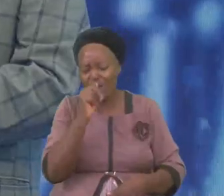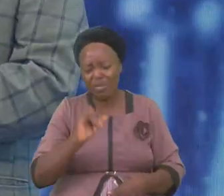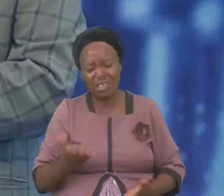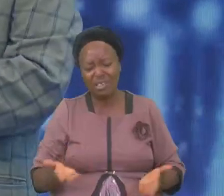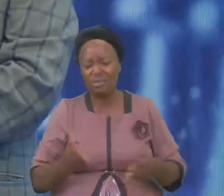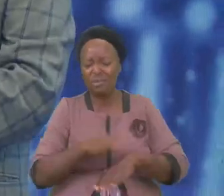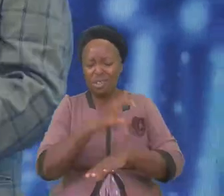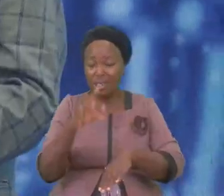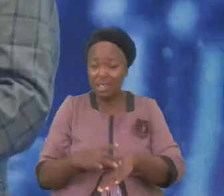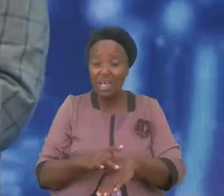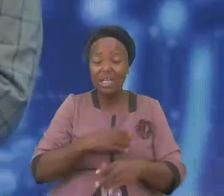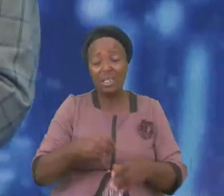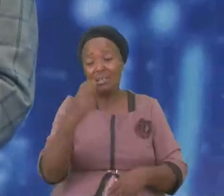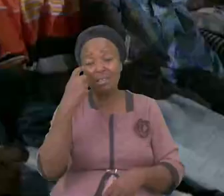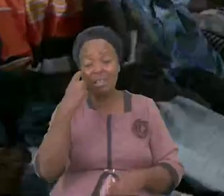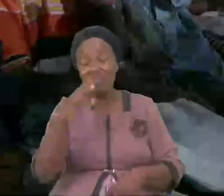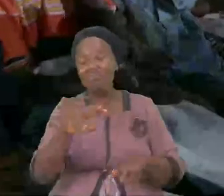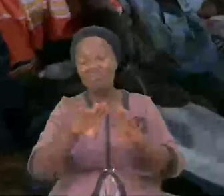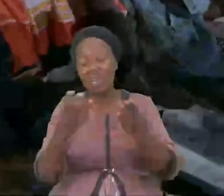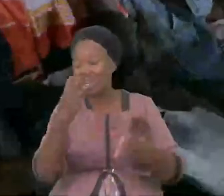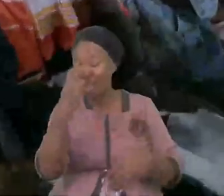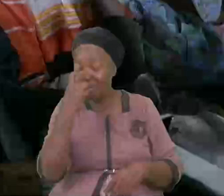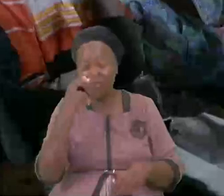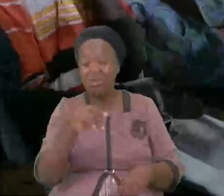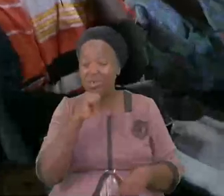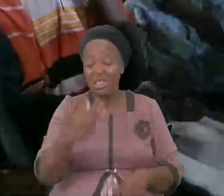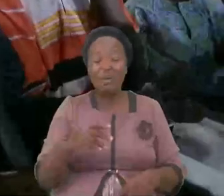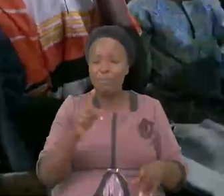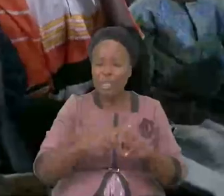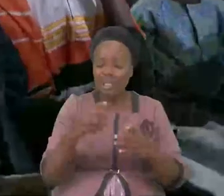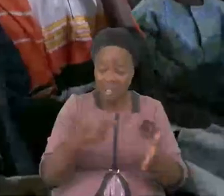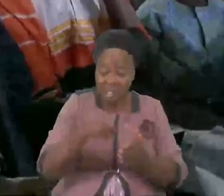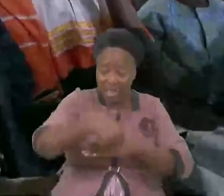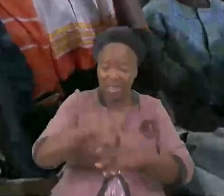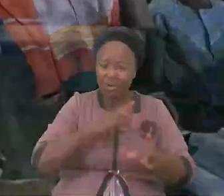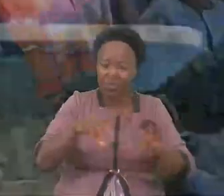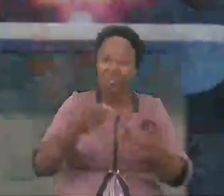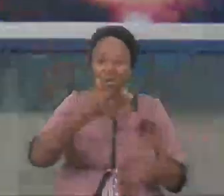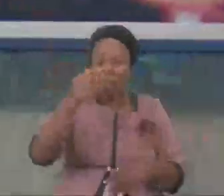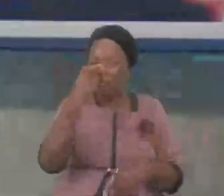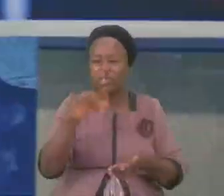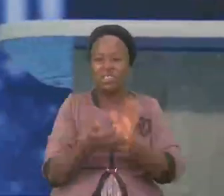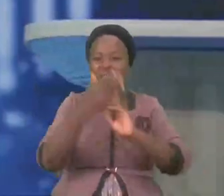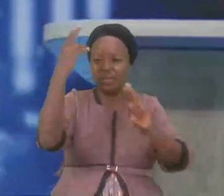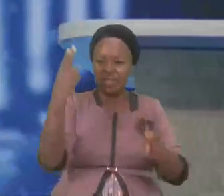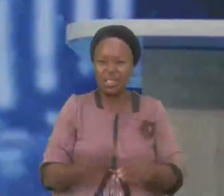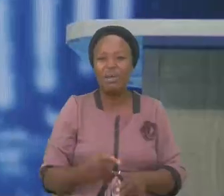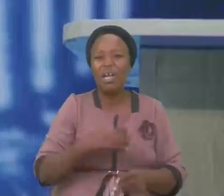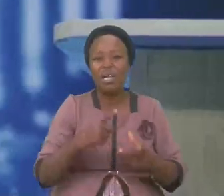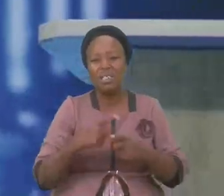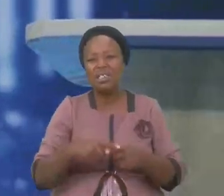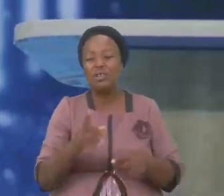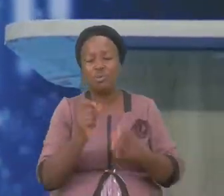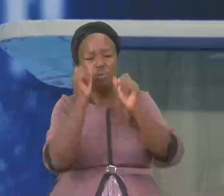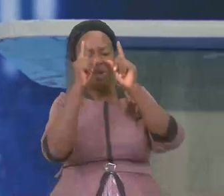te donnera une meilleure vision et la passion dans ta vie au nom de Jésus. Tu